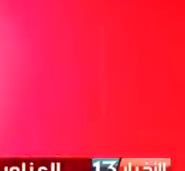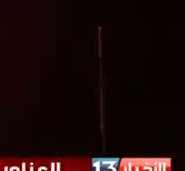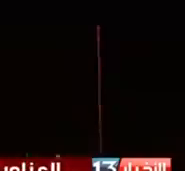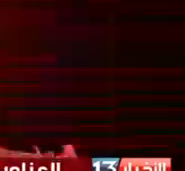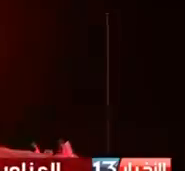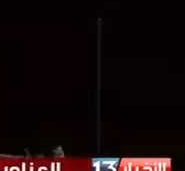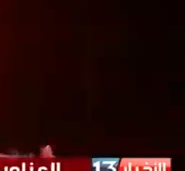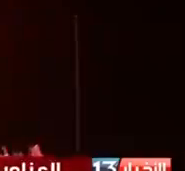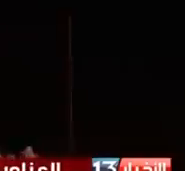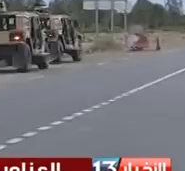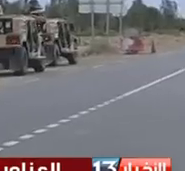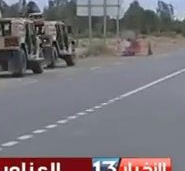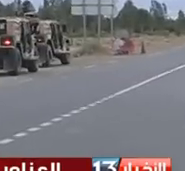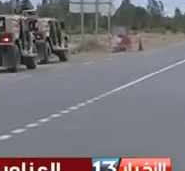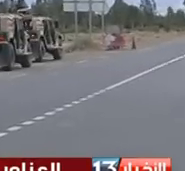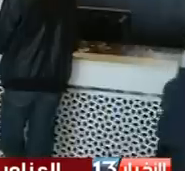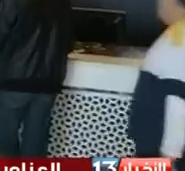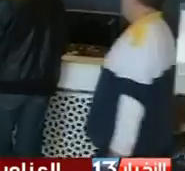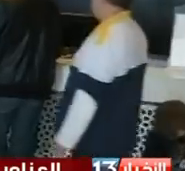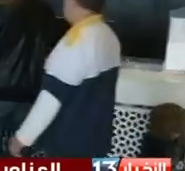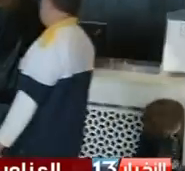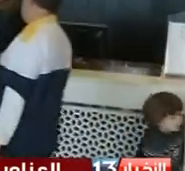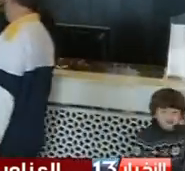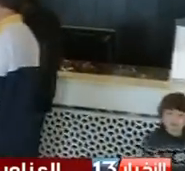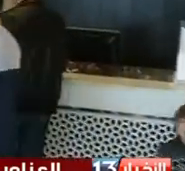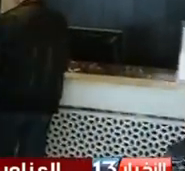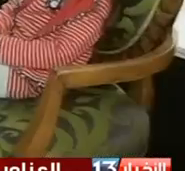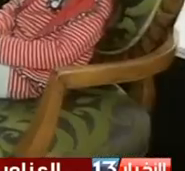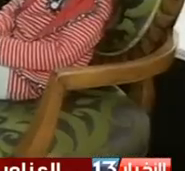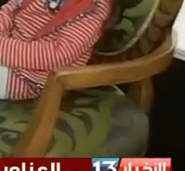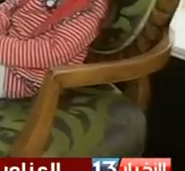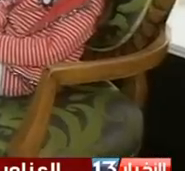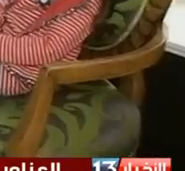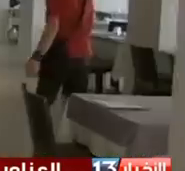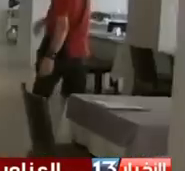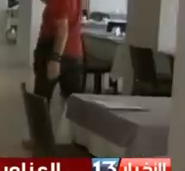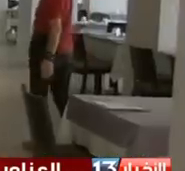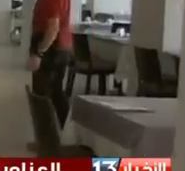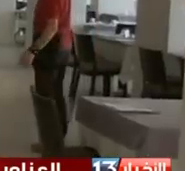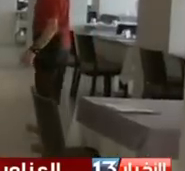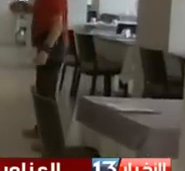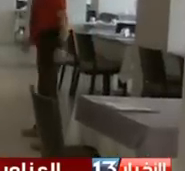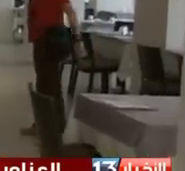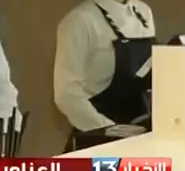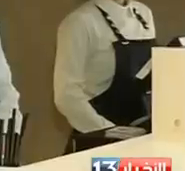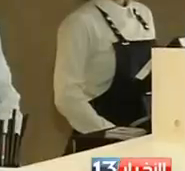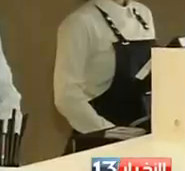استعداد لتامين الاحتفال براس السنه وتتواصل حين سجلت عاشت منهم